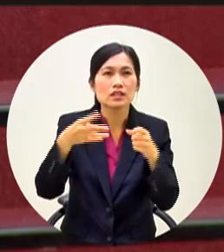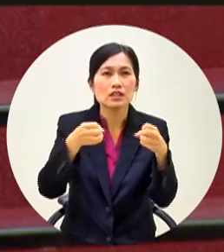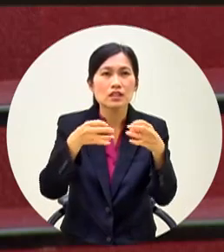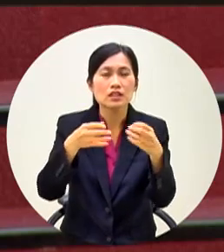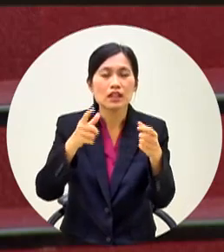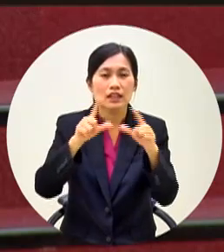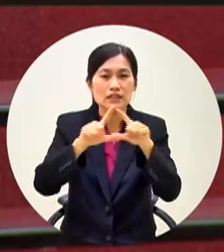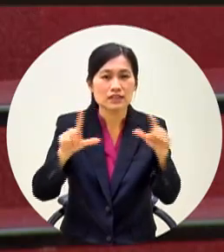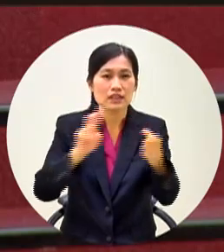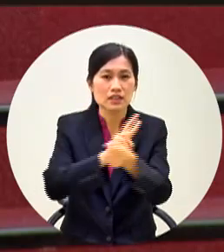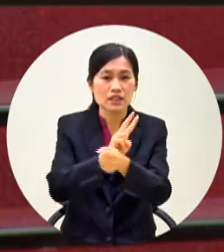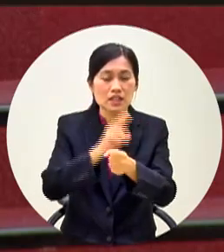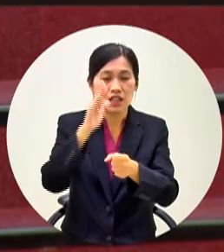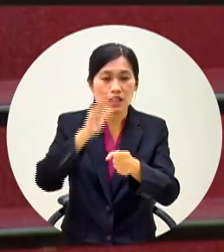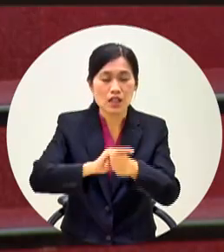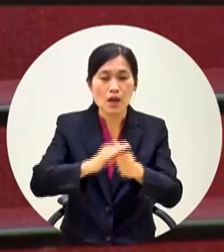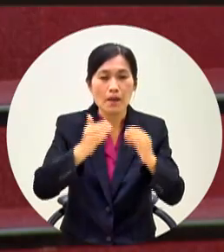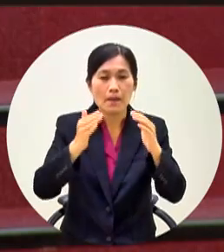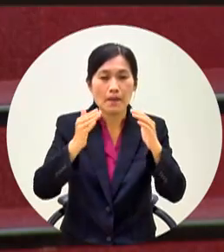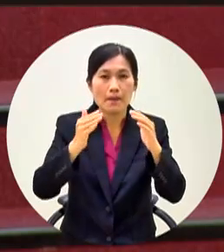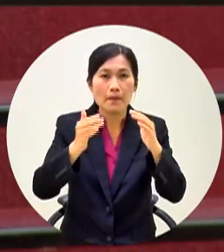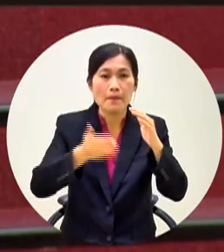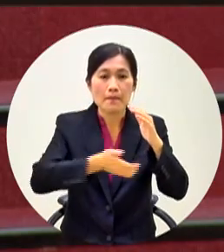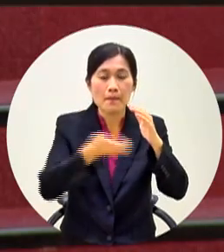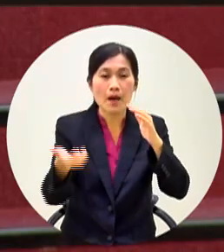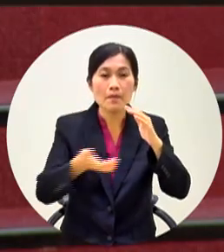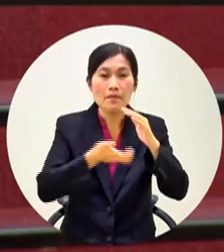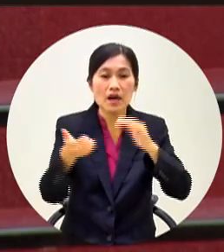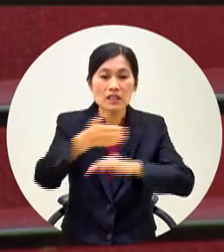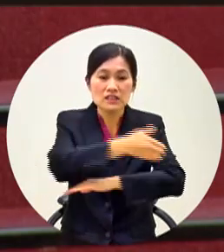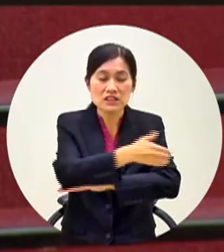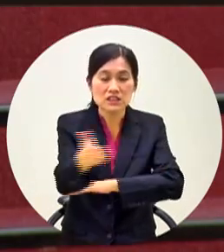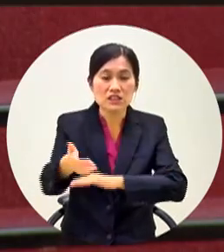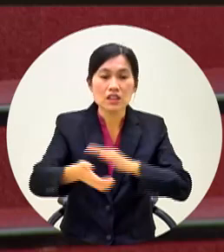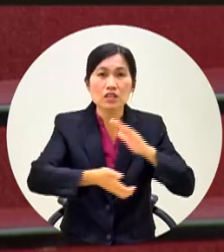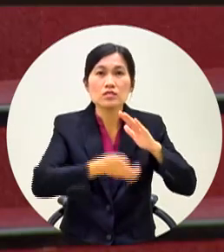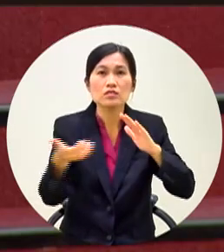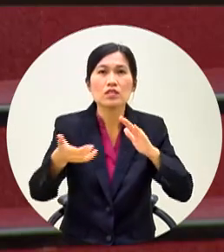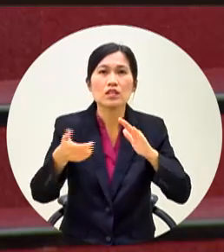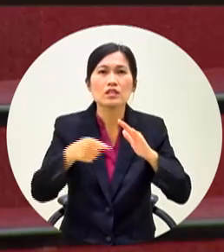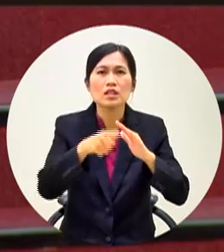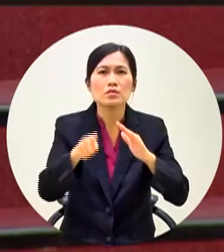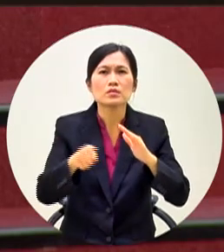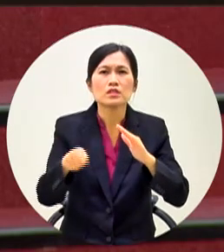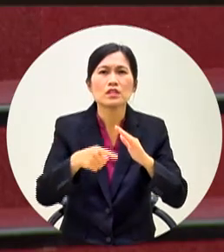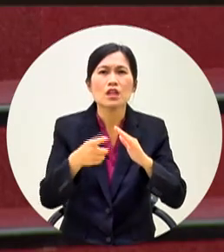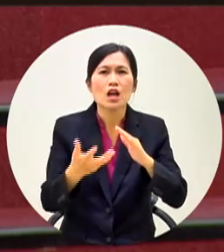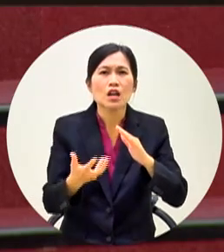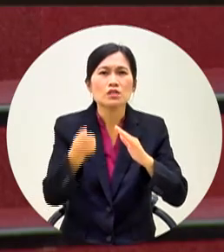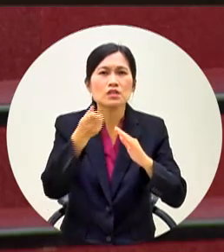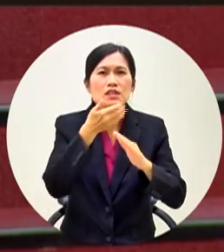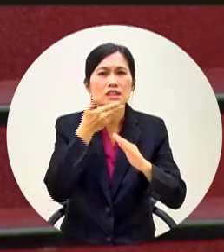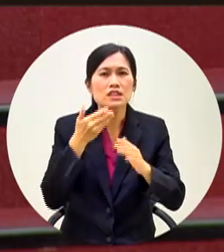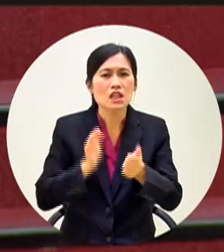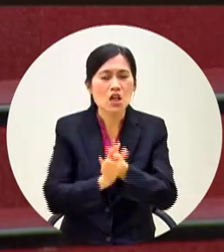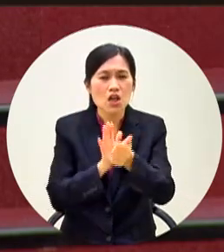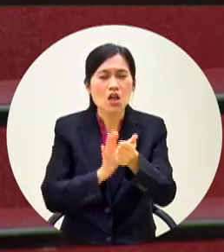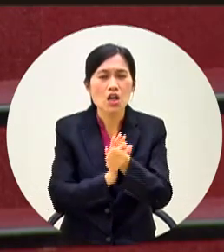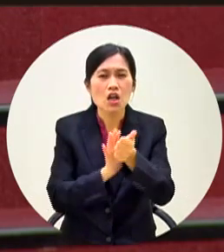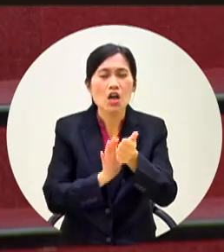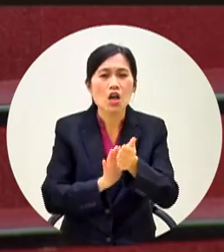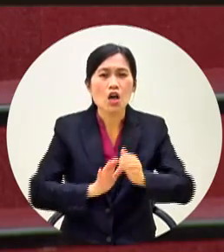迁村的部分。大林埔的这个迁村权益促进会所提出来的四不一没有，